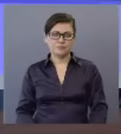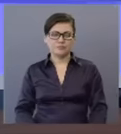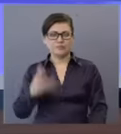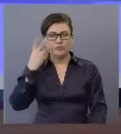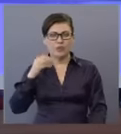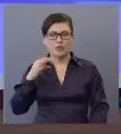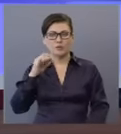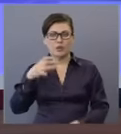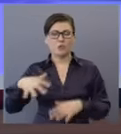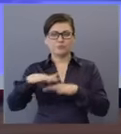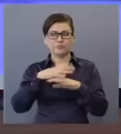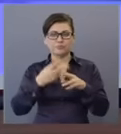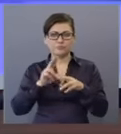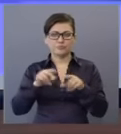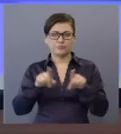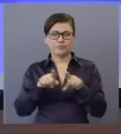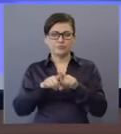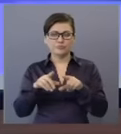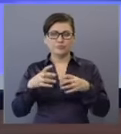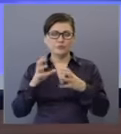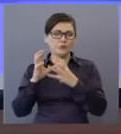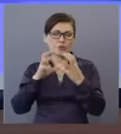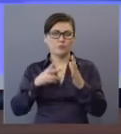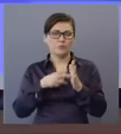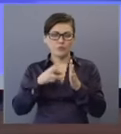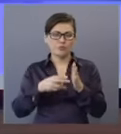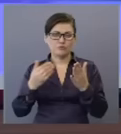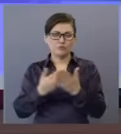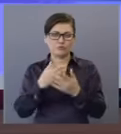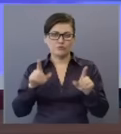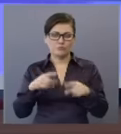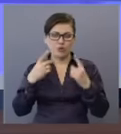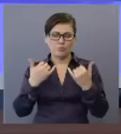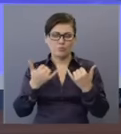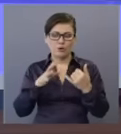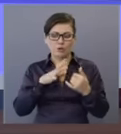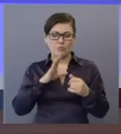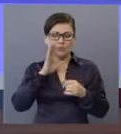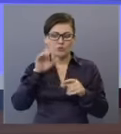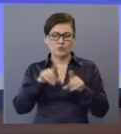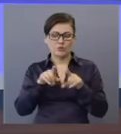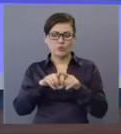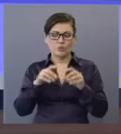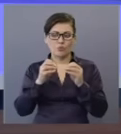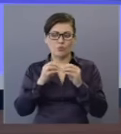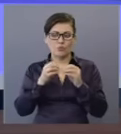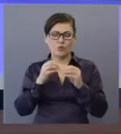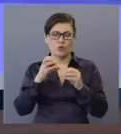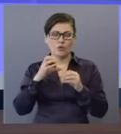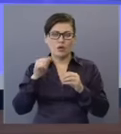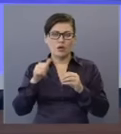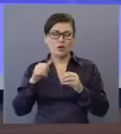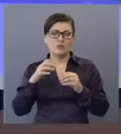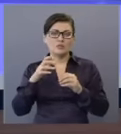Алматы Отар аумағында тұралаған жолаушы поездарының қозғалысы қалпына келтірілді. Бүгін таңға таяу ондағы САС станциясында